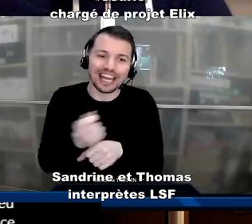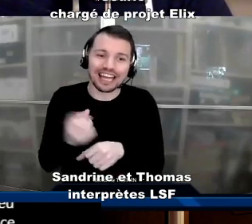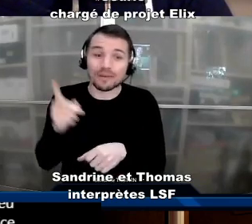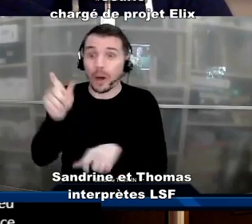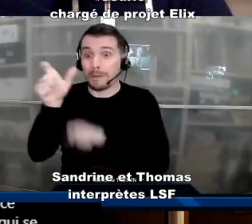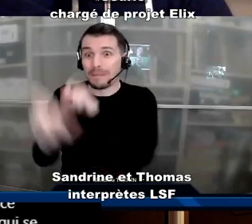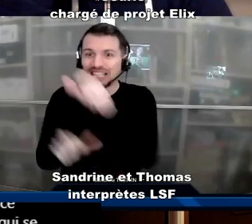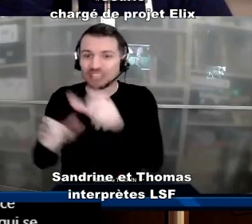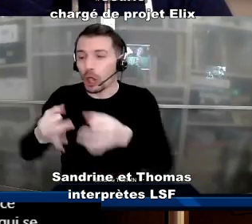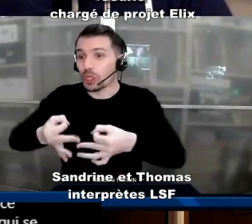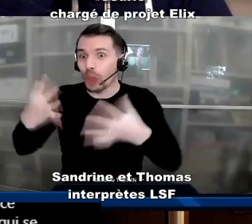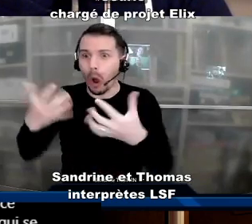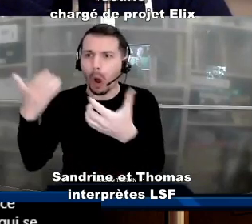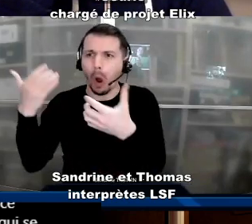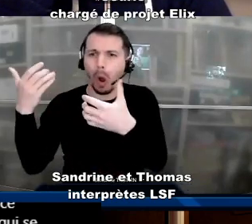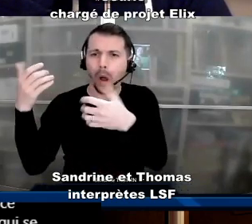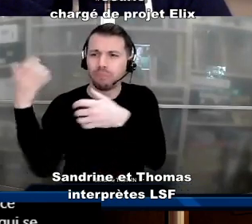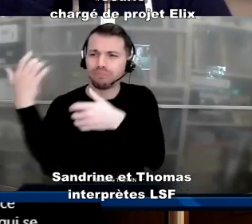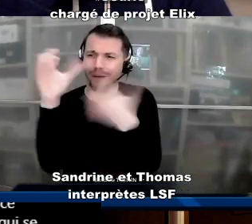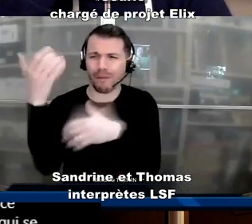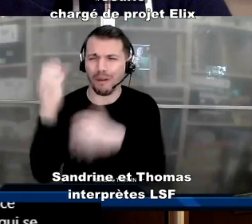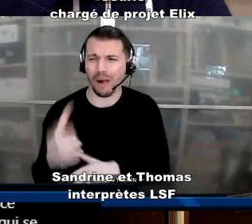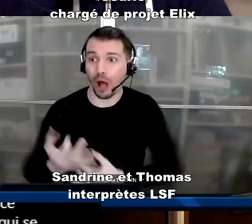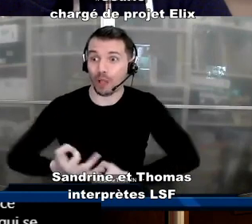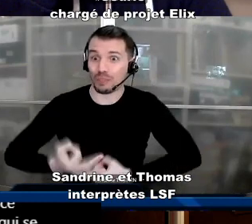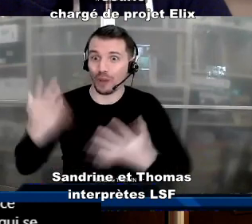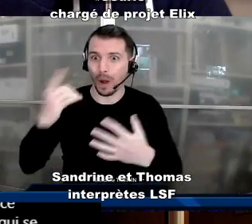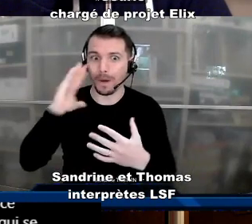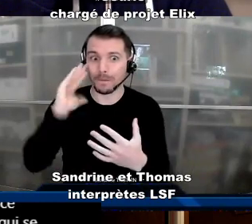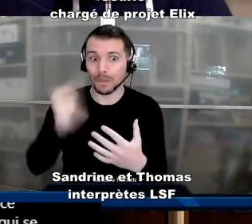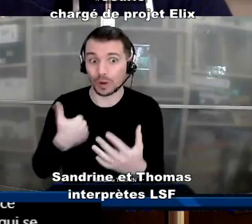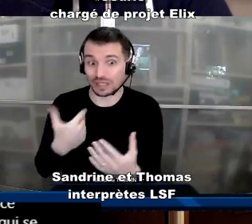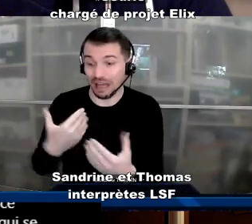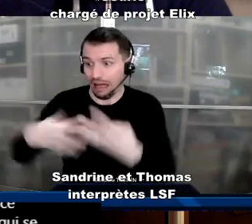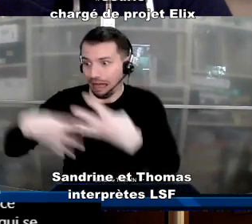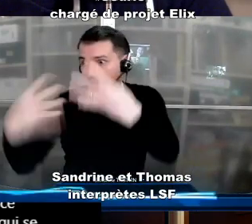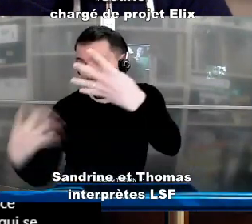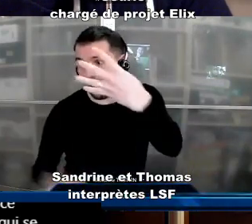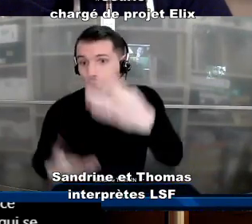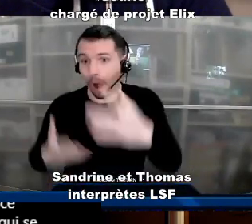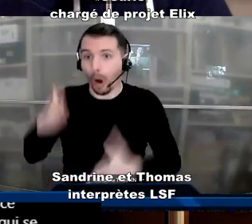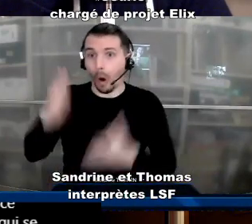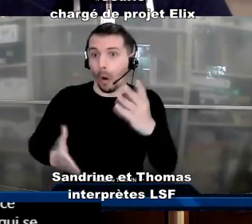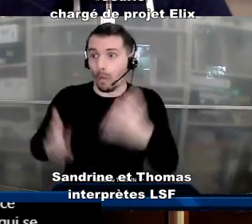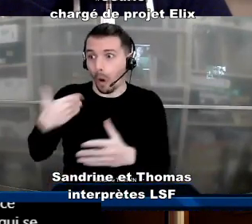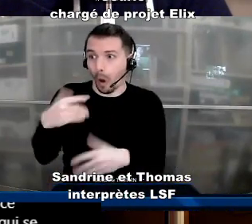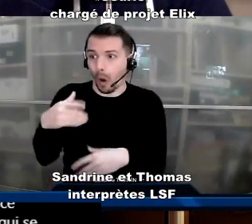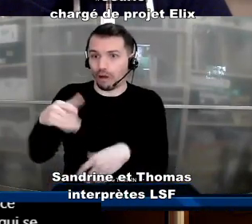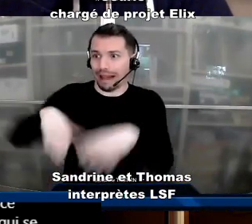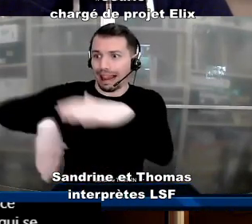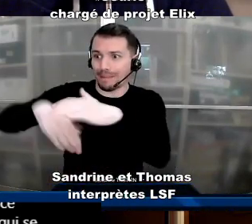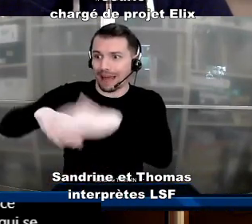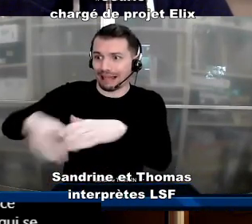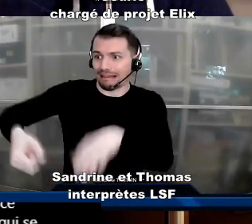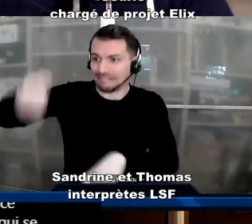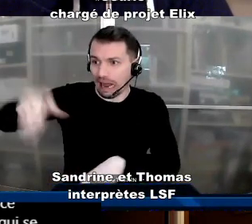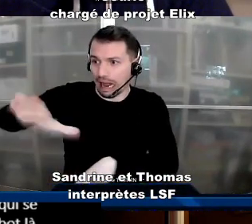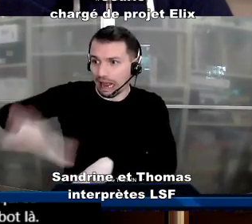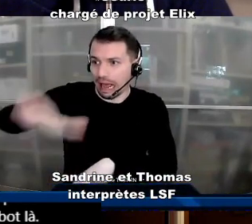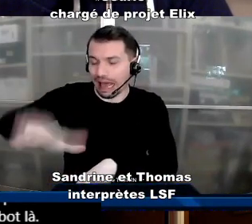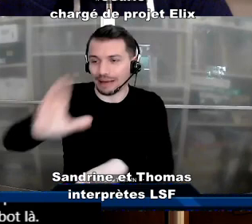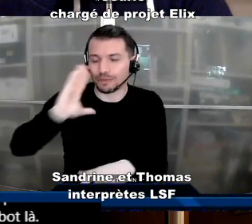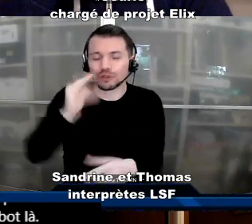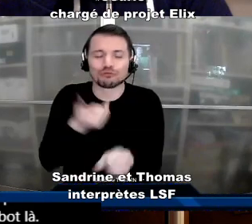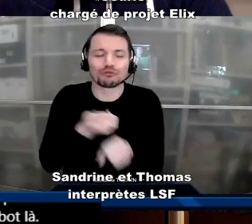qui envoient beaucoup de trucs, et j'avais pas prévu que ce soir il y aurait beaucoup d'informations à donner, j'aurais dû le désactiver, mais. Non, voilà. T'inquiète, c'est pour